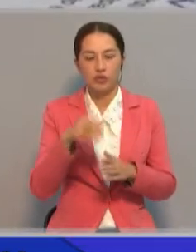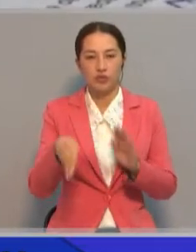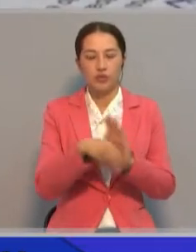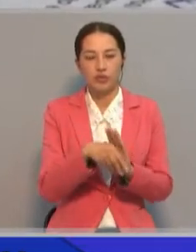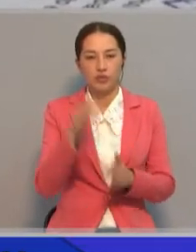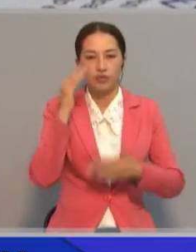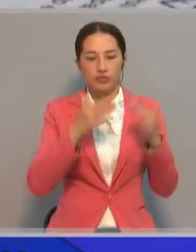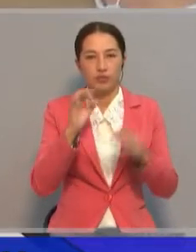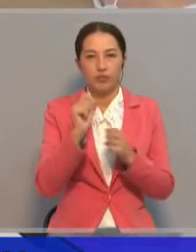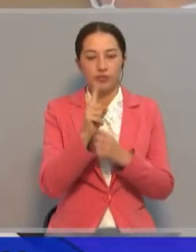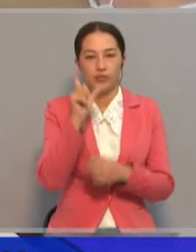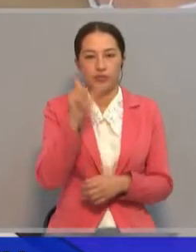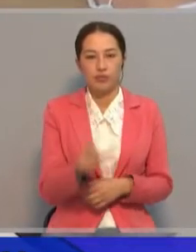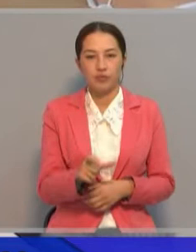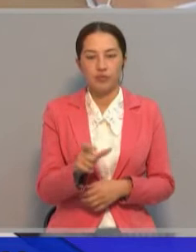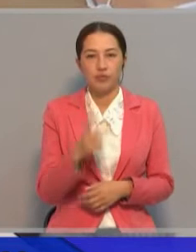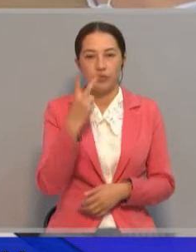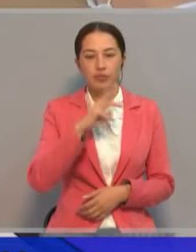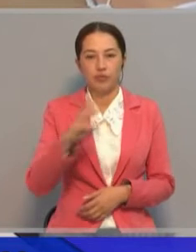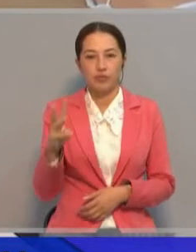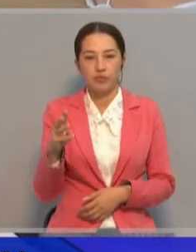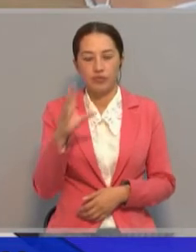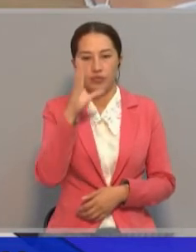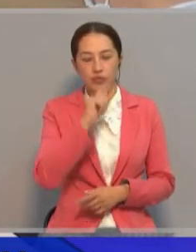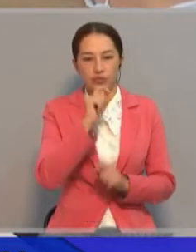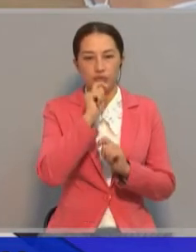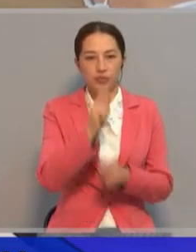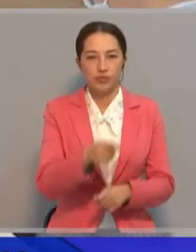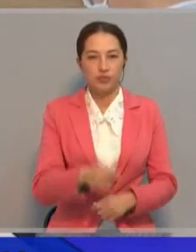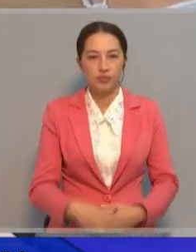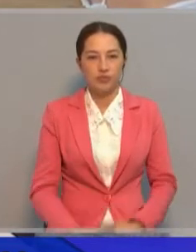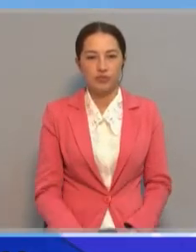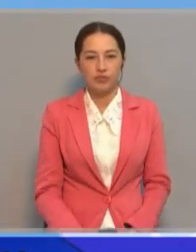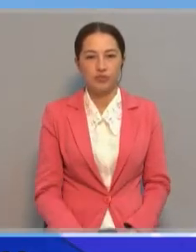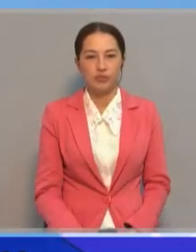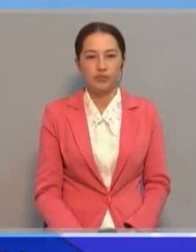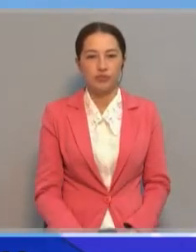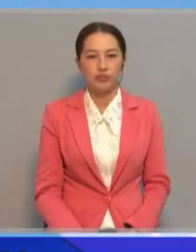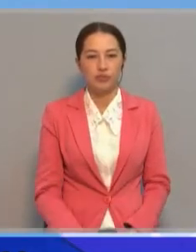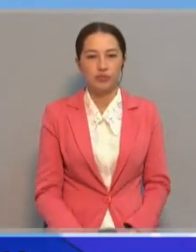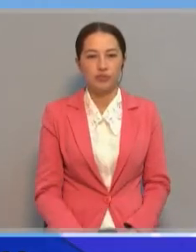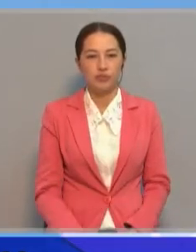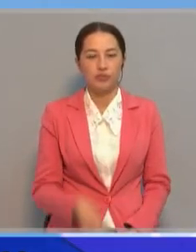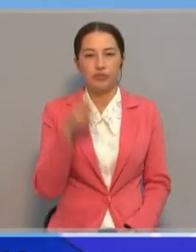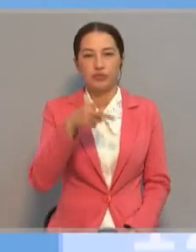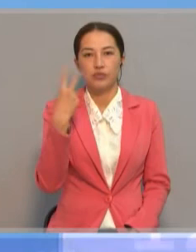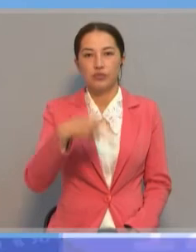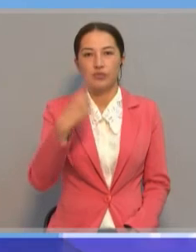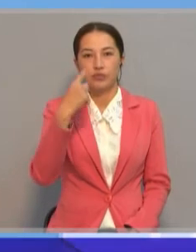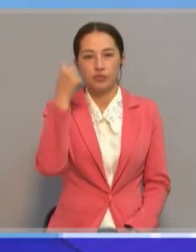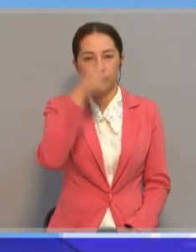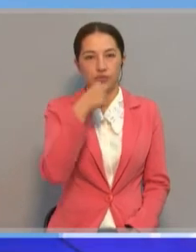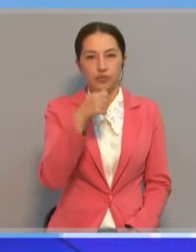алған 11 шымкенттік тұрғынға 2 миллион теңге шамасында сыйақы берілген. 2020 жылдың ақпан